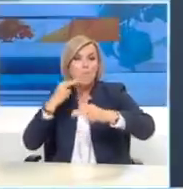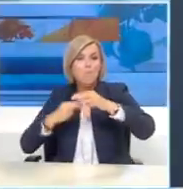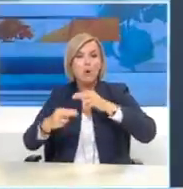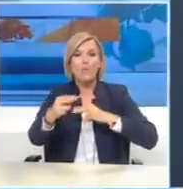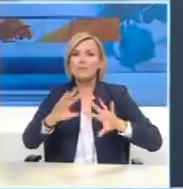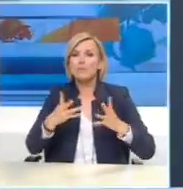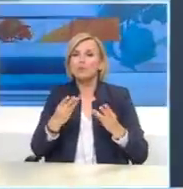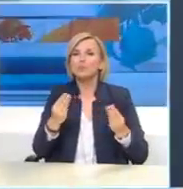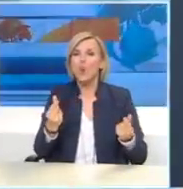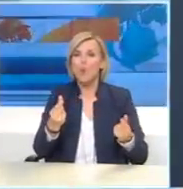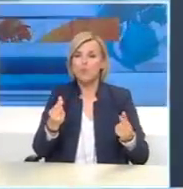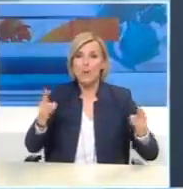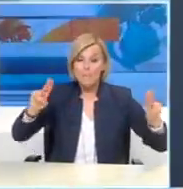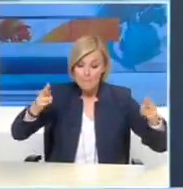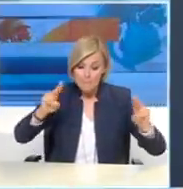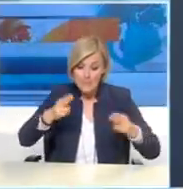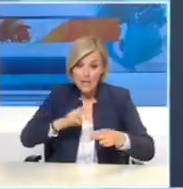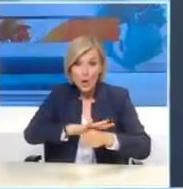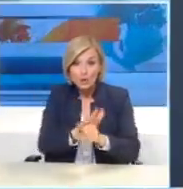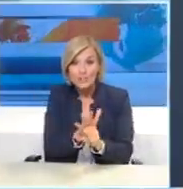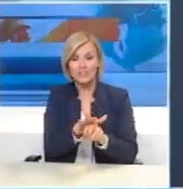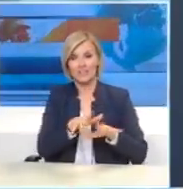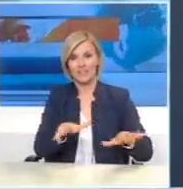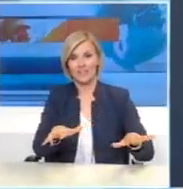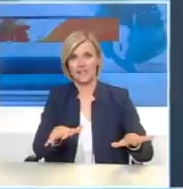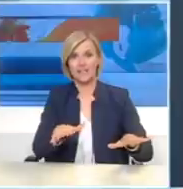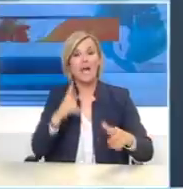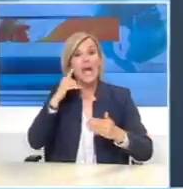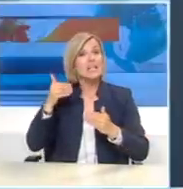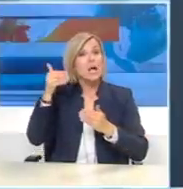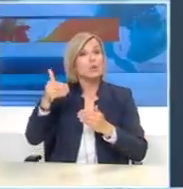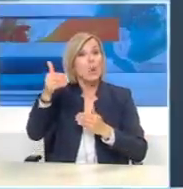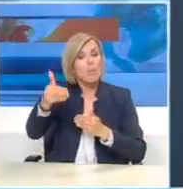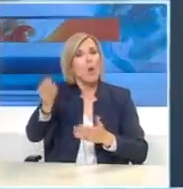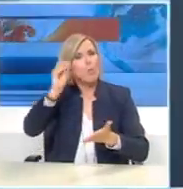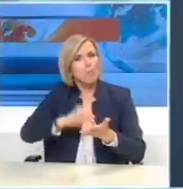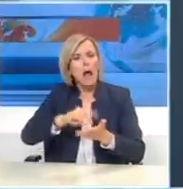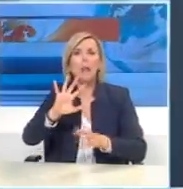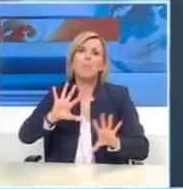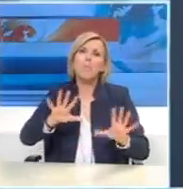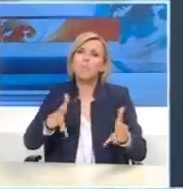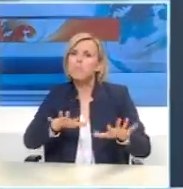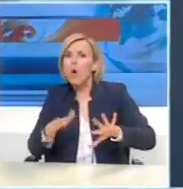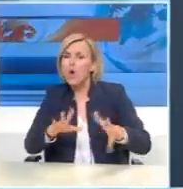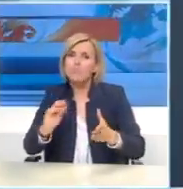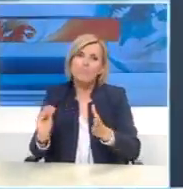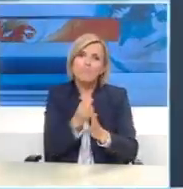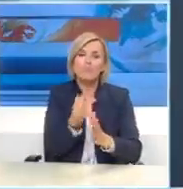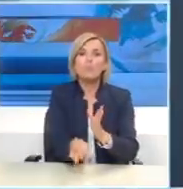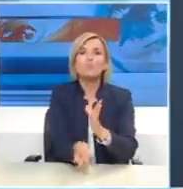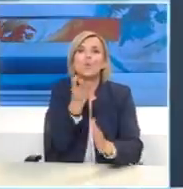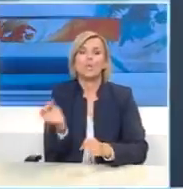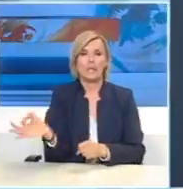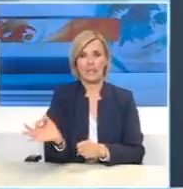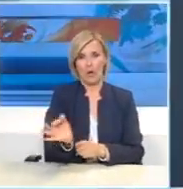του και πώς μπορεί να κινηθεί στο μέλλον αυτός ή ένας παρόμοιος ιός και να παίρνουμε αντίστοιχα προληπτικά μέτρα. Με τα